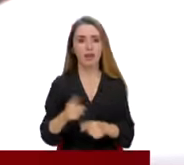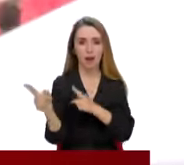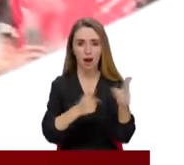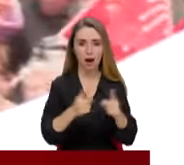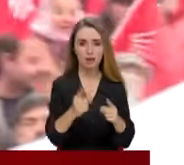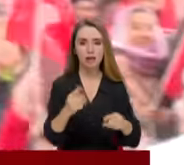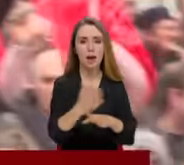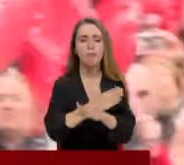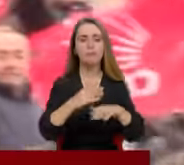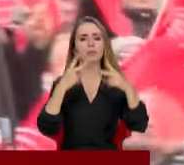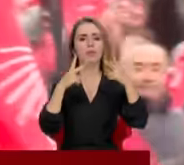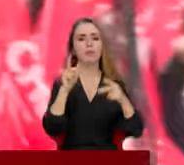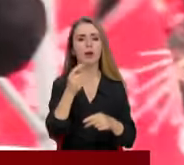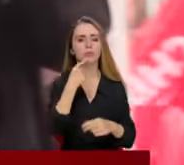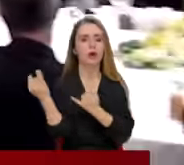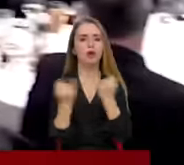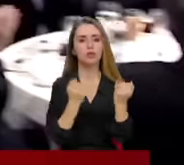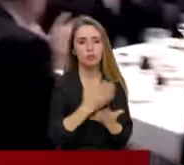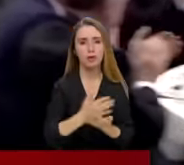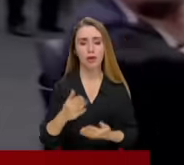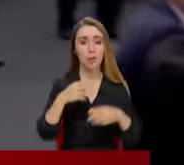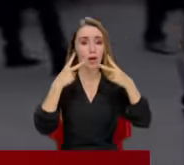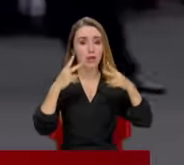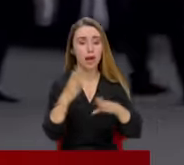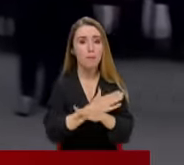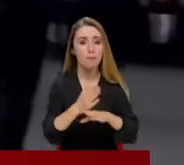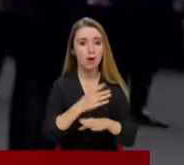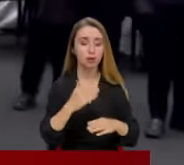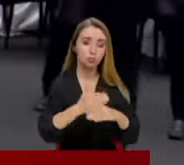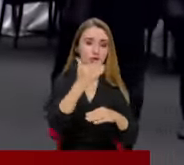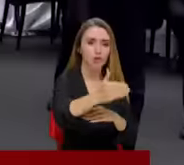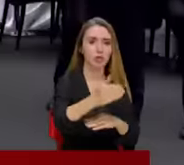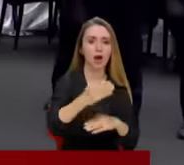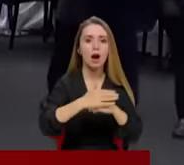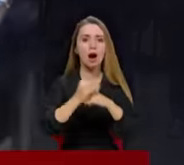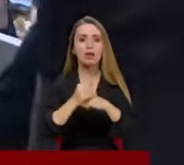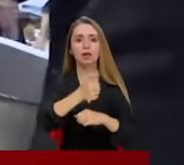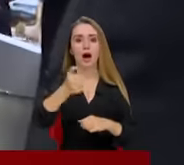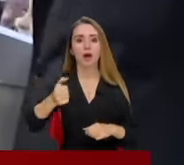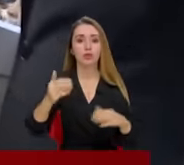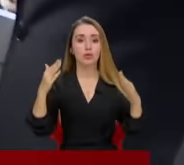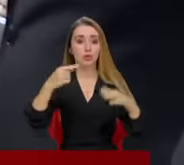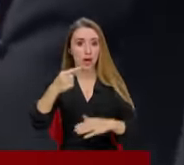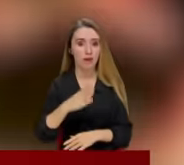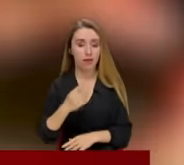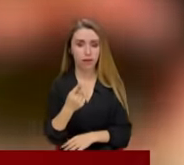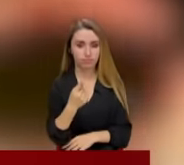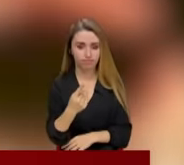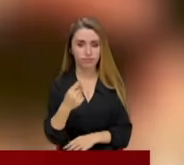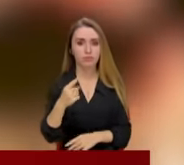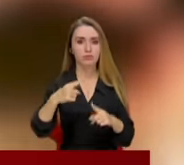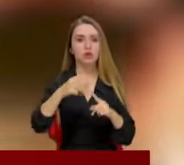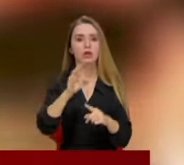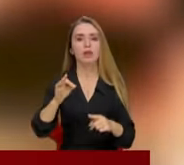arasında mal beyanı tartışması daha da alevlendi. Açıkladığı mal beyanının dışında Antalya'da 600 konutunun olduğunu Turgut